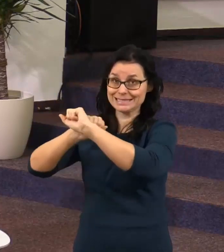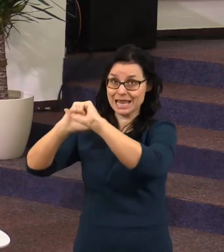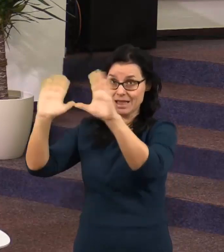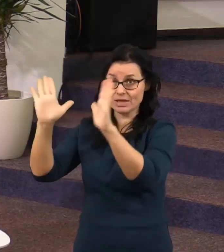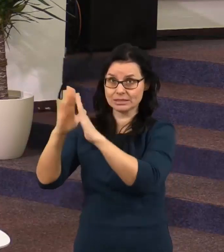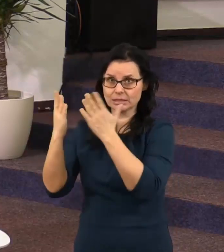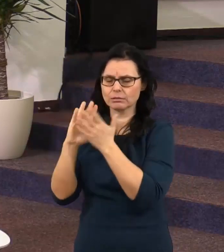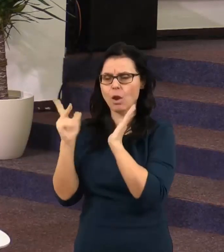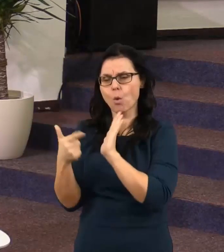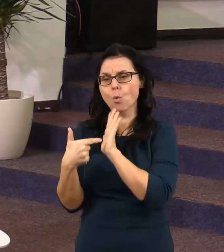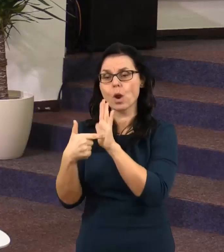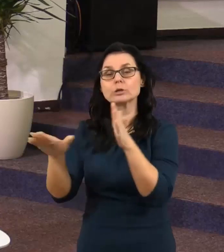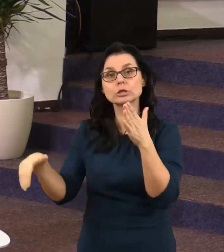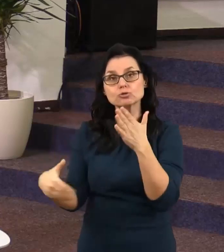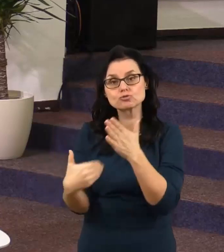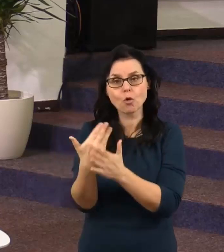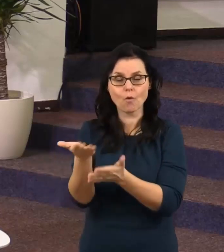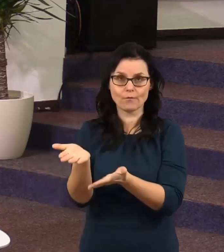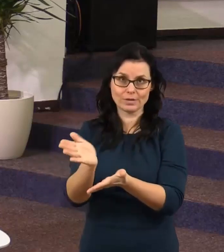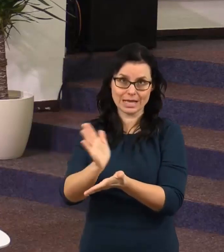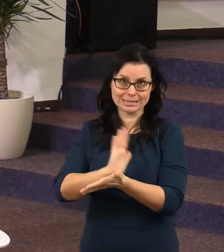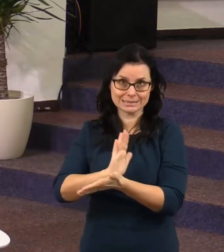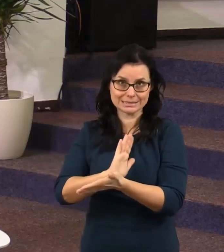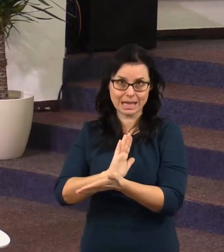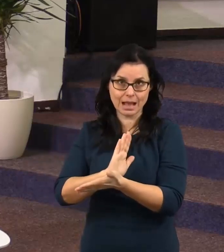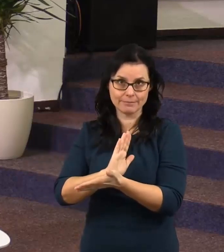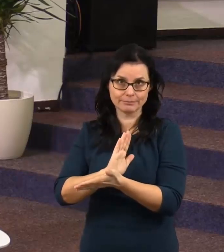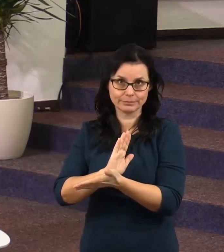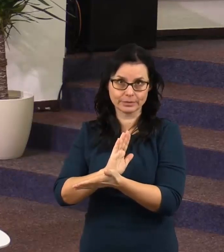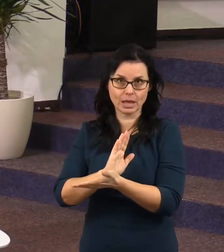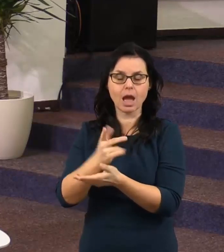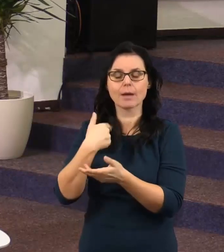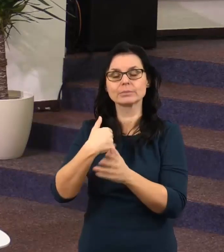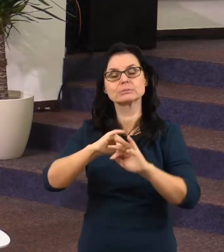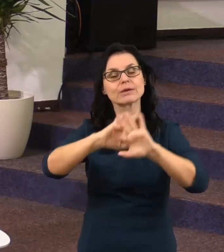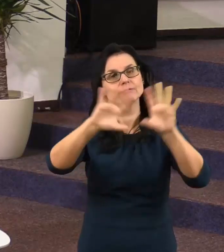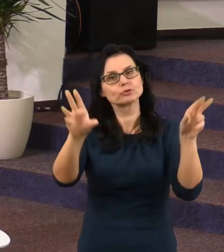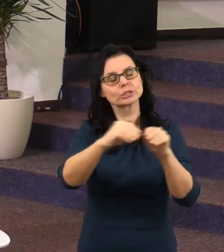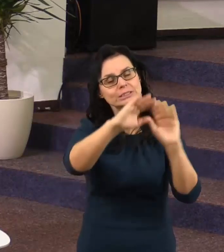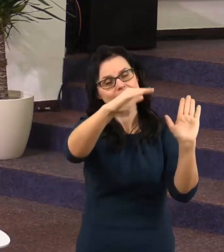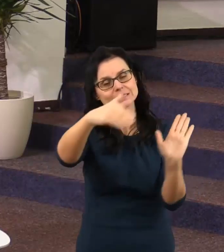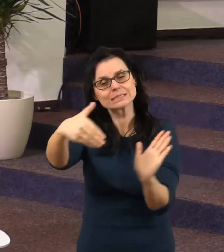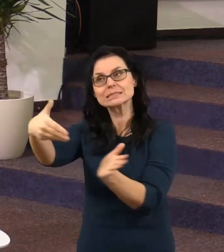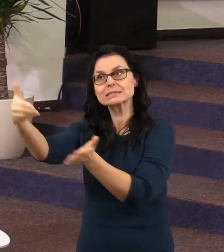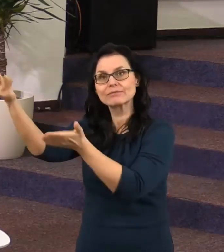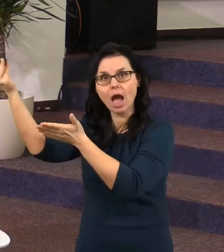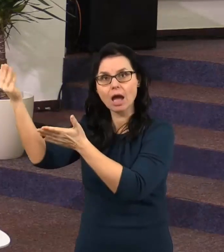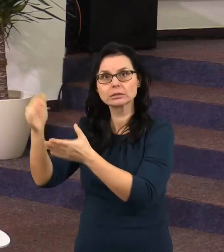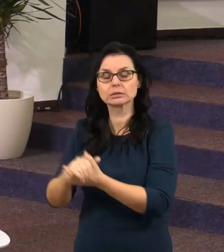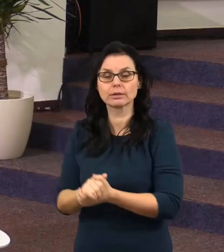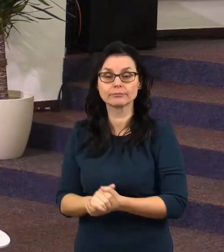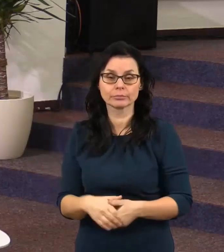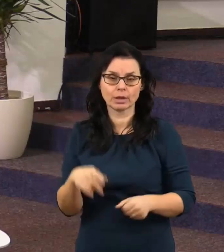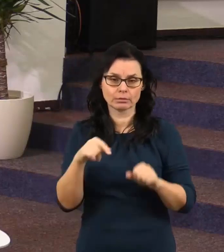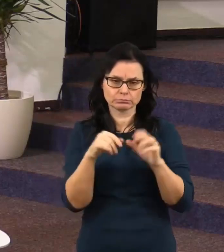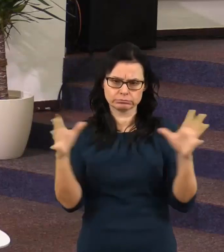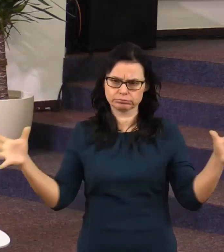nám ukazuje novou zem, do které jsme všichni zváni. Tak to je ten